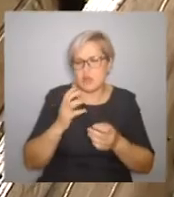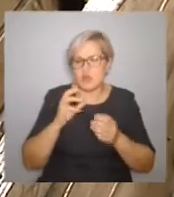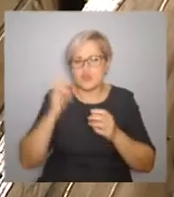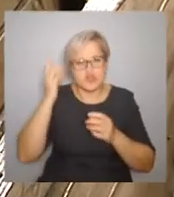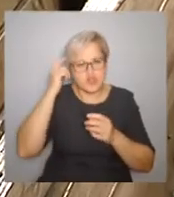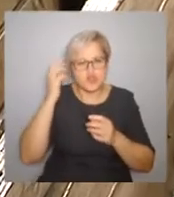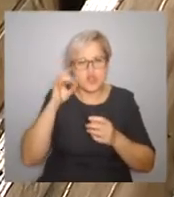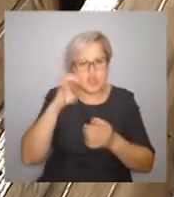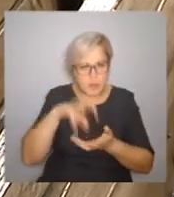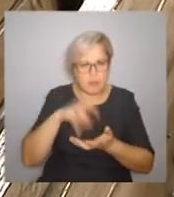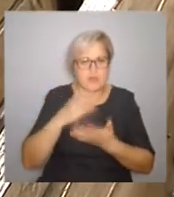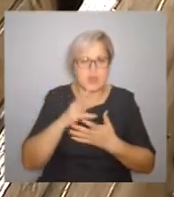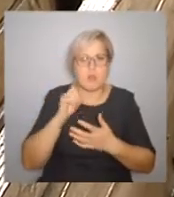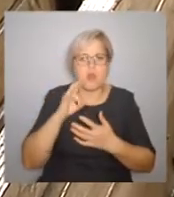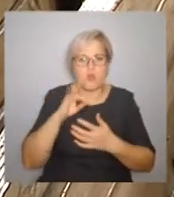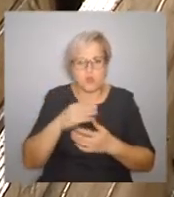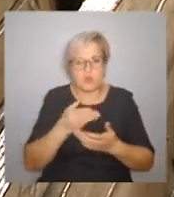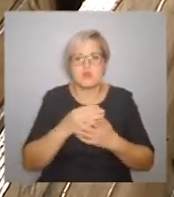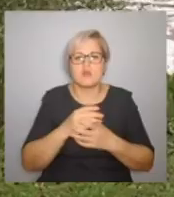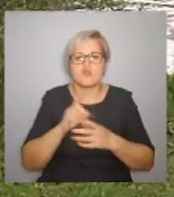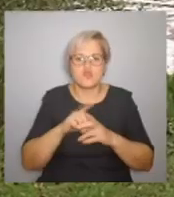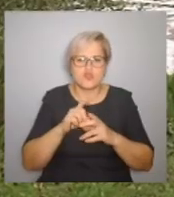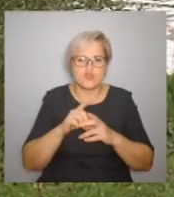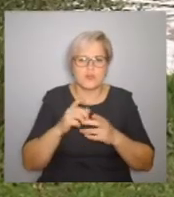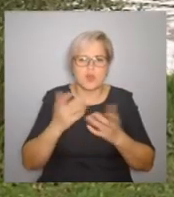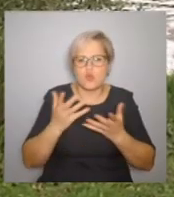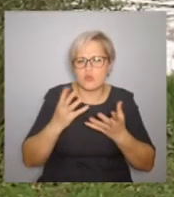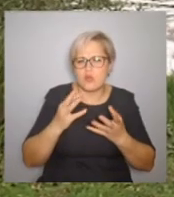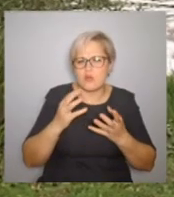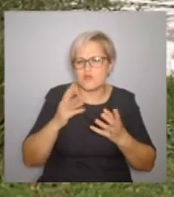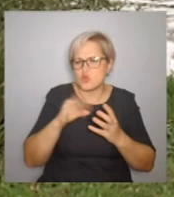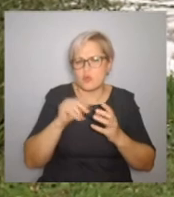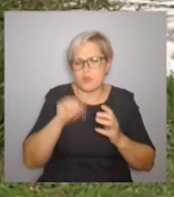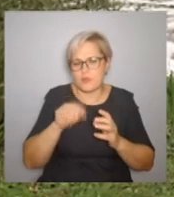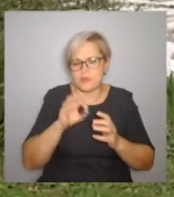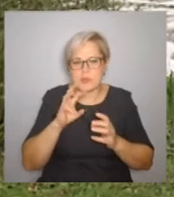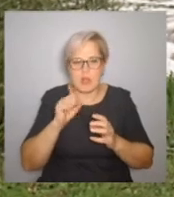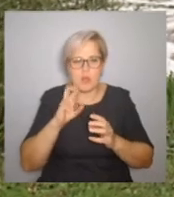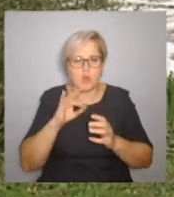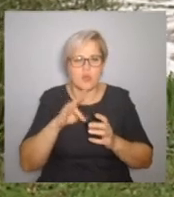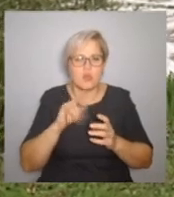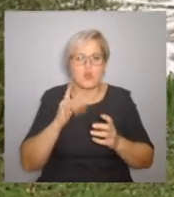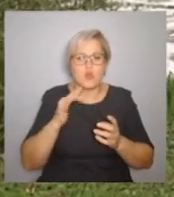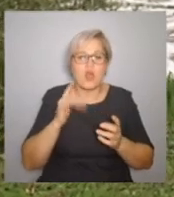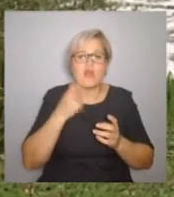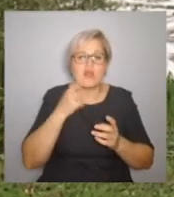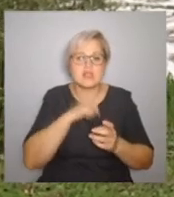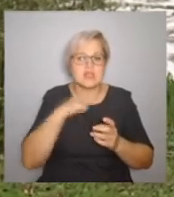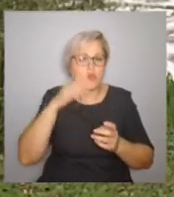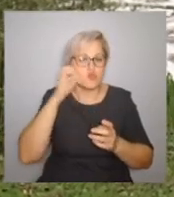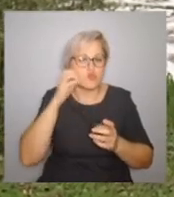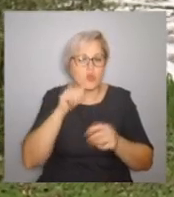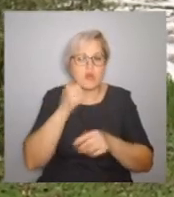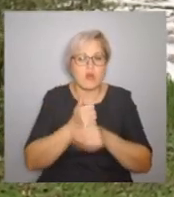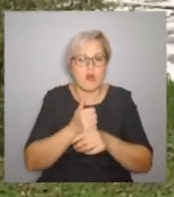как какой-то фрагмент мамонта. Но, как говорят ученые, главной и самой ценной находкой был бы кто-нибудь